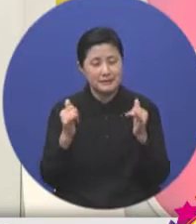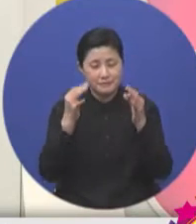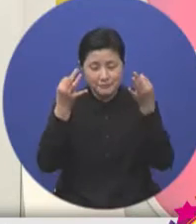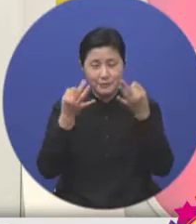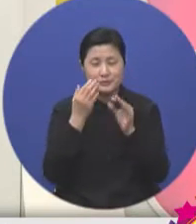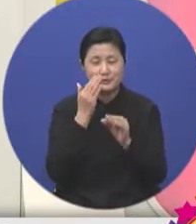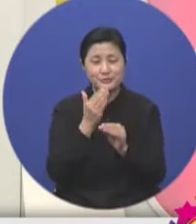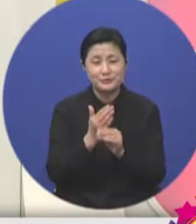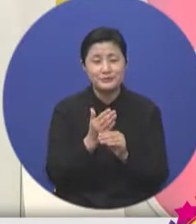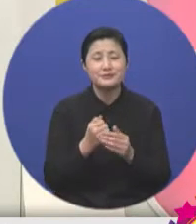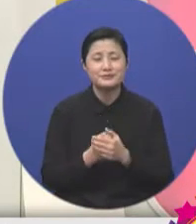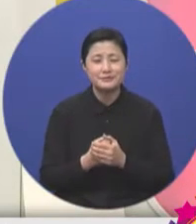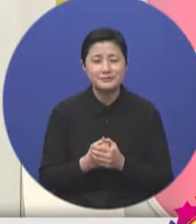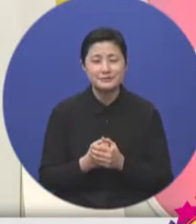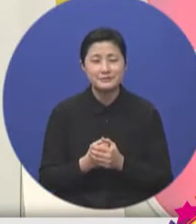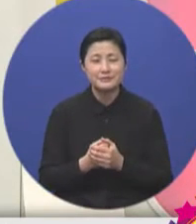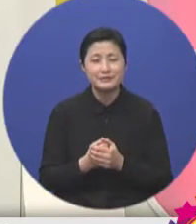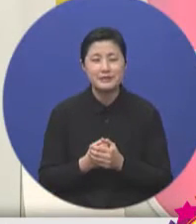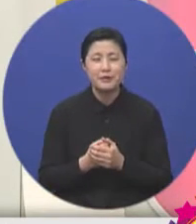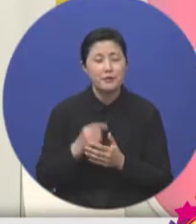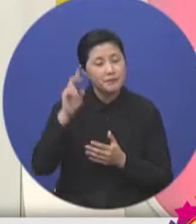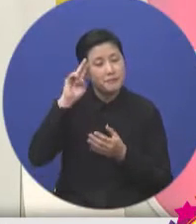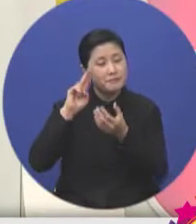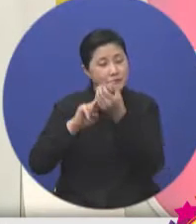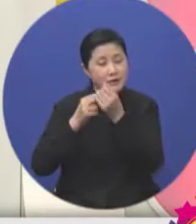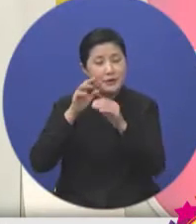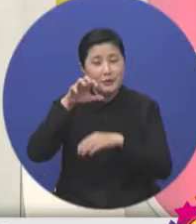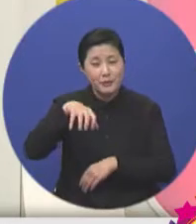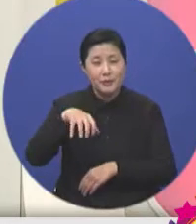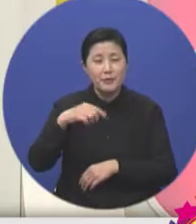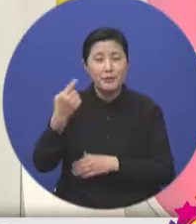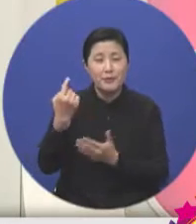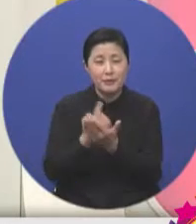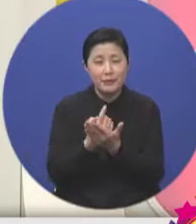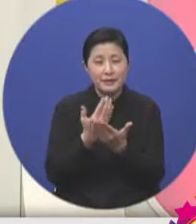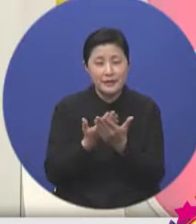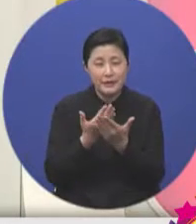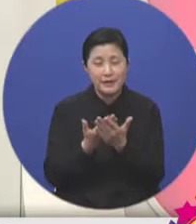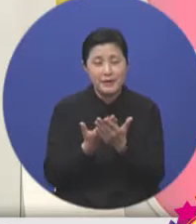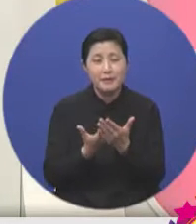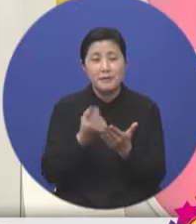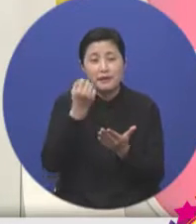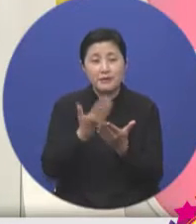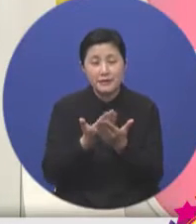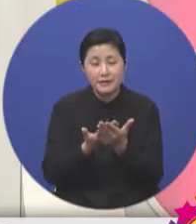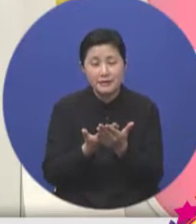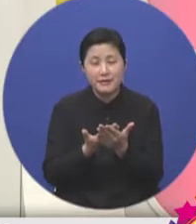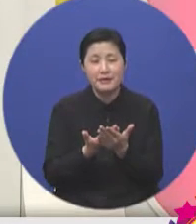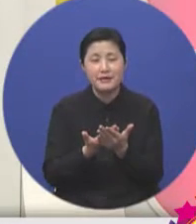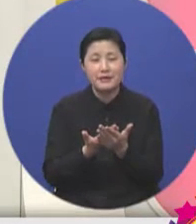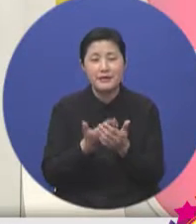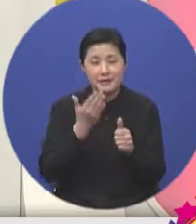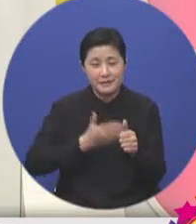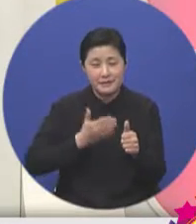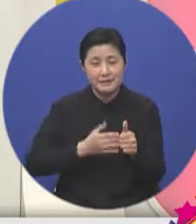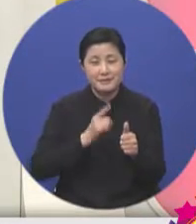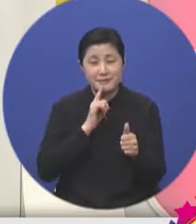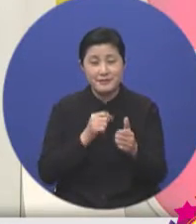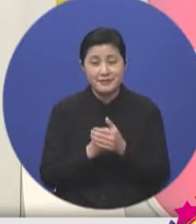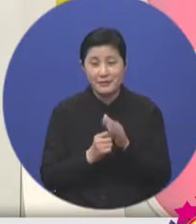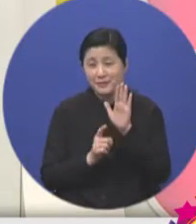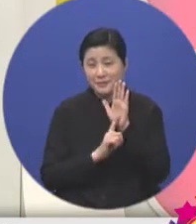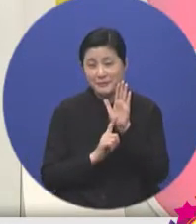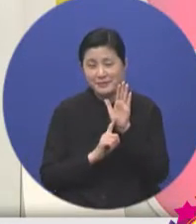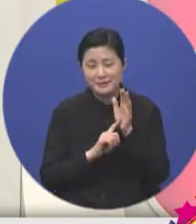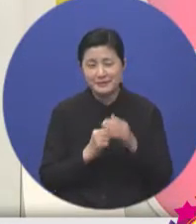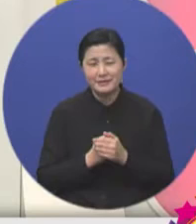계실 텐데, 네네. 우리 미용실로, 오세요. 혼자 없어요. 맞나? 한번 많이